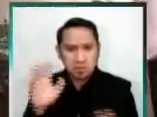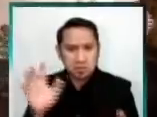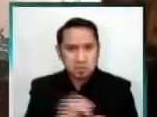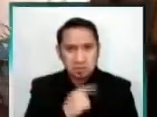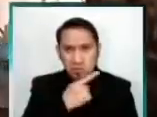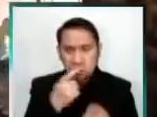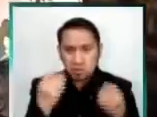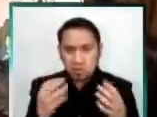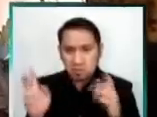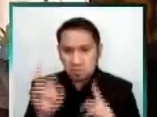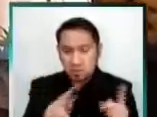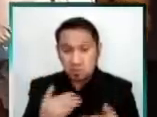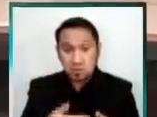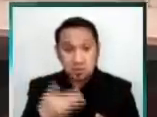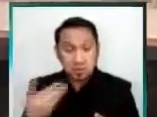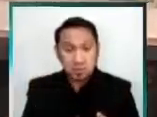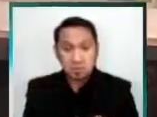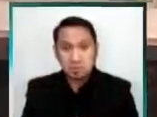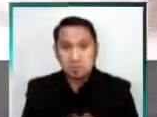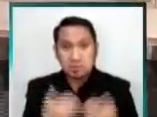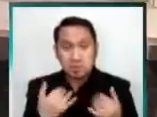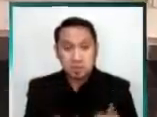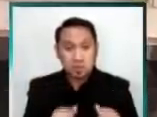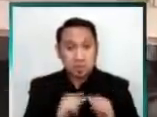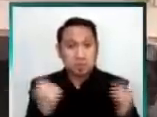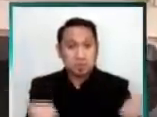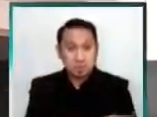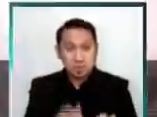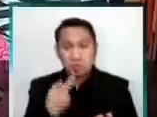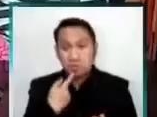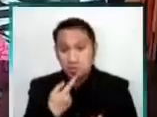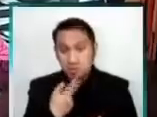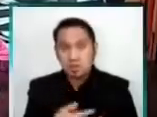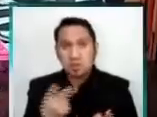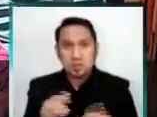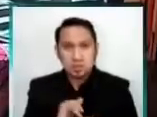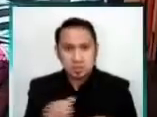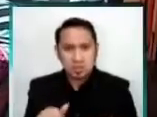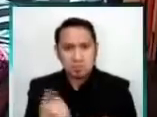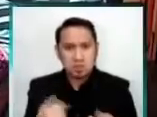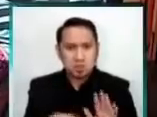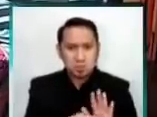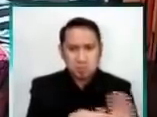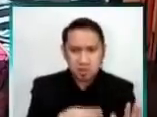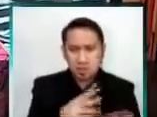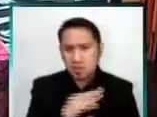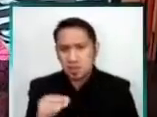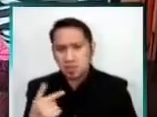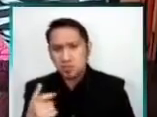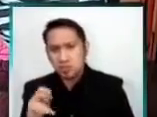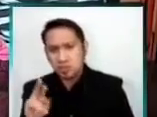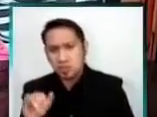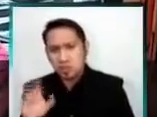bumibili. Ayon sa Pharmaceutical and Healthcare Association of the Philippines, kasing epektibo naman ang branded ang mga generic na gamot.